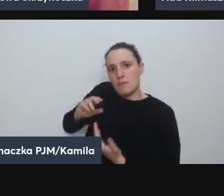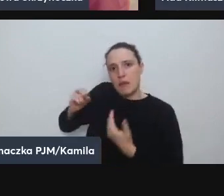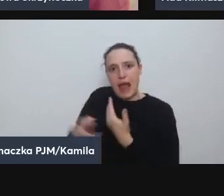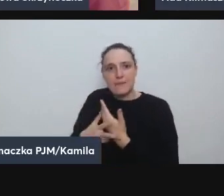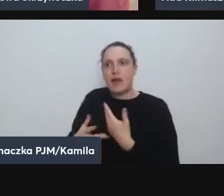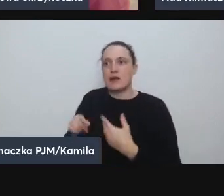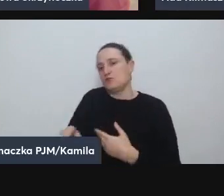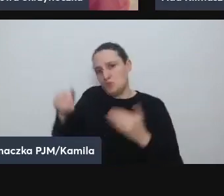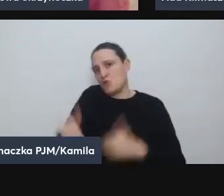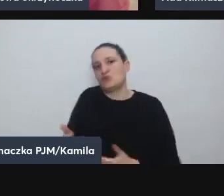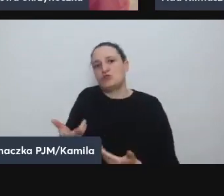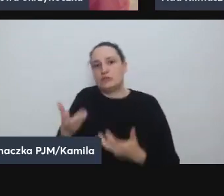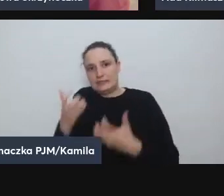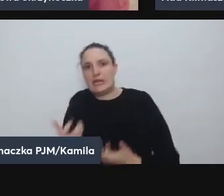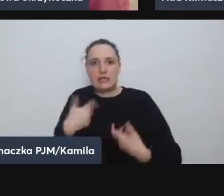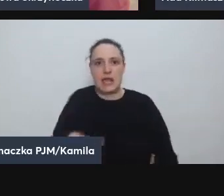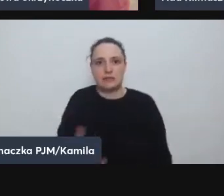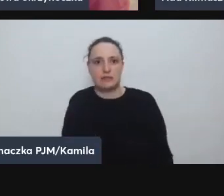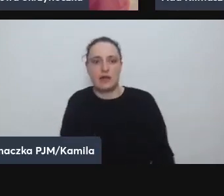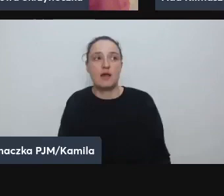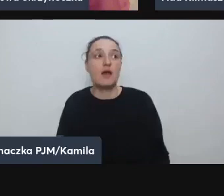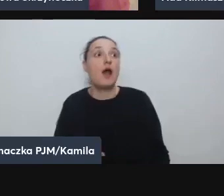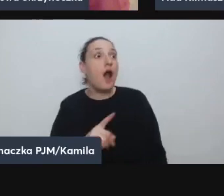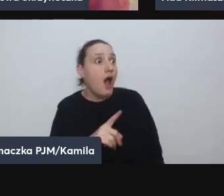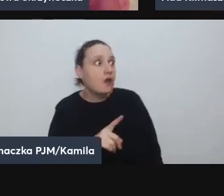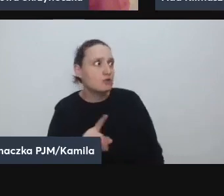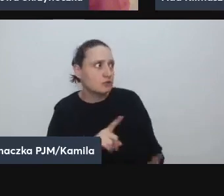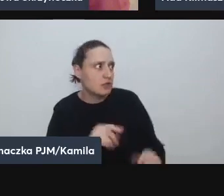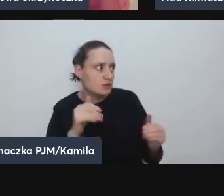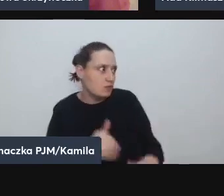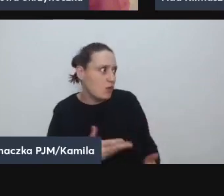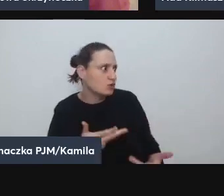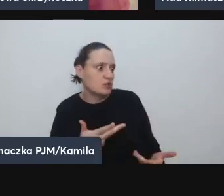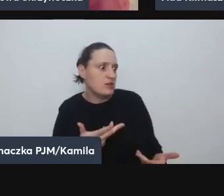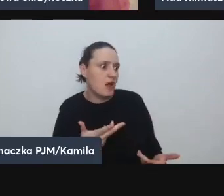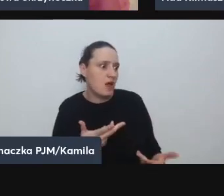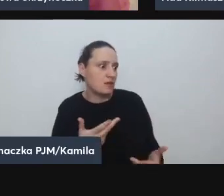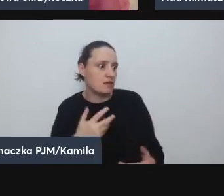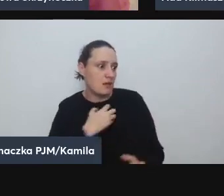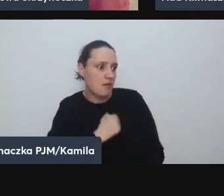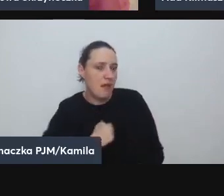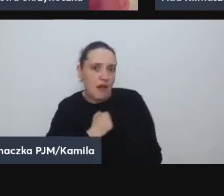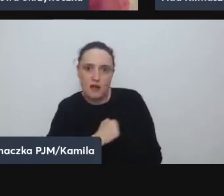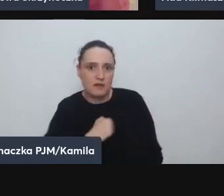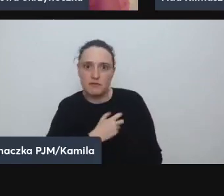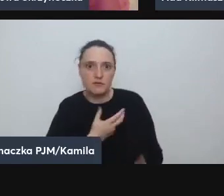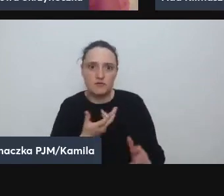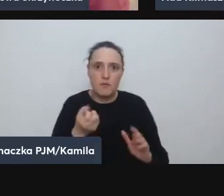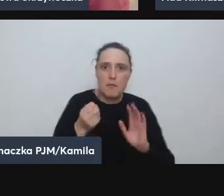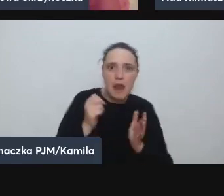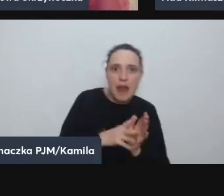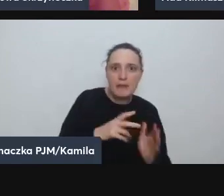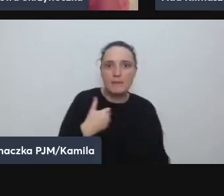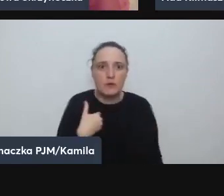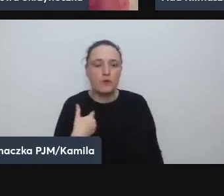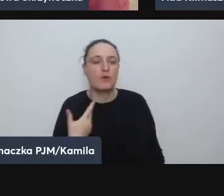szoku tacy, no to można się nie przejmować taką plamą. Ja lubię dawać albo... Jak mówię o kubeczkach menstruacyjnych, to lubię